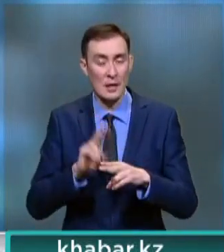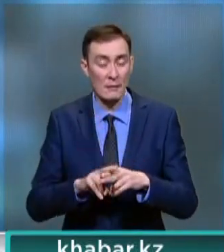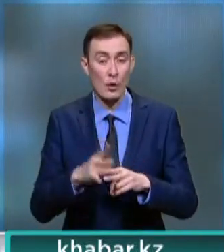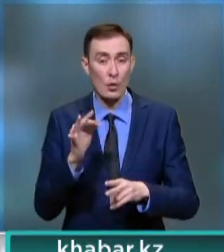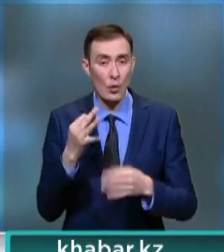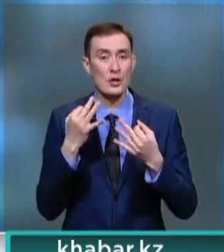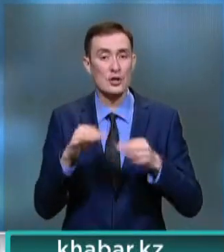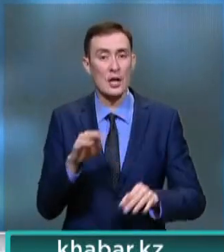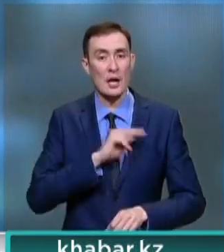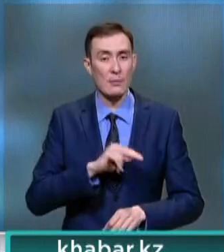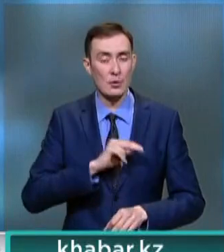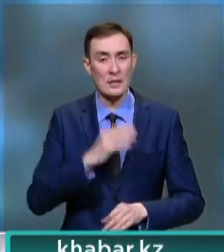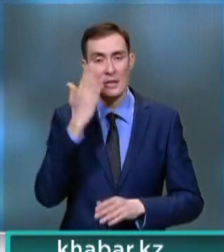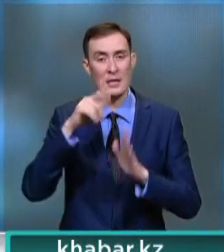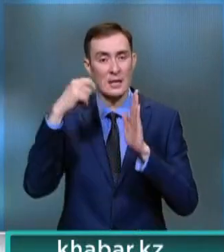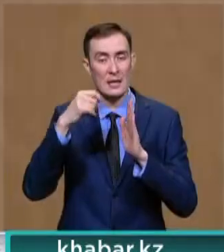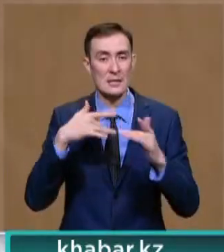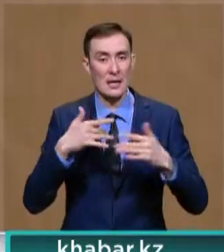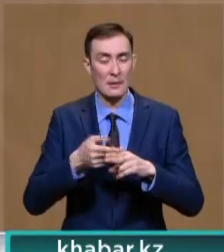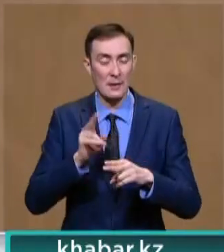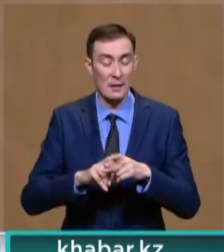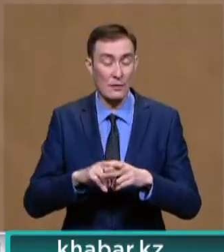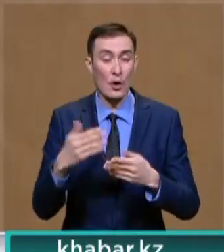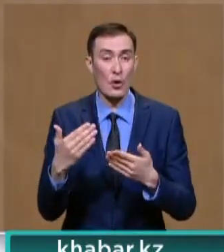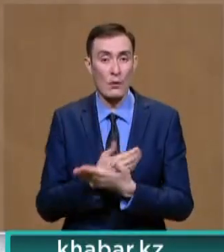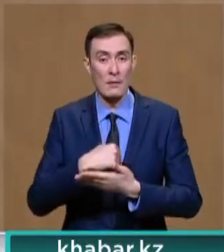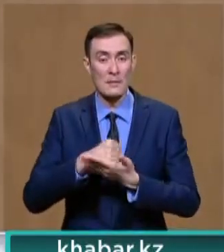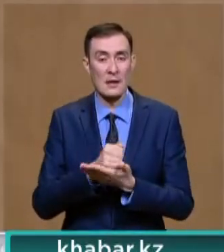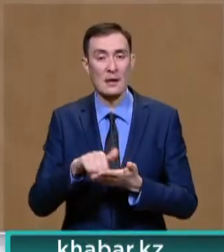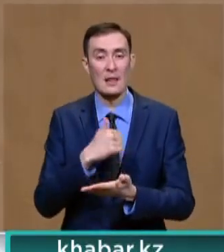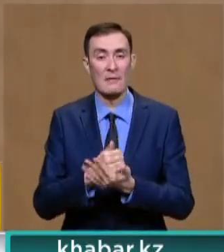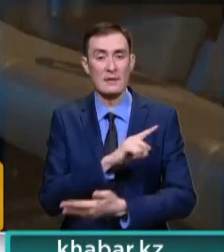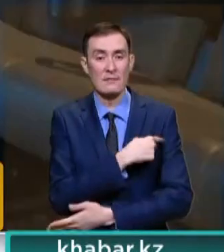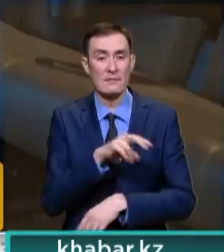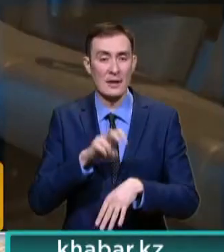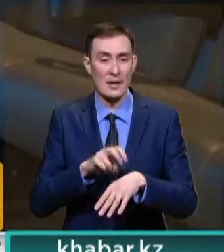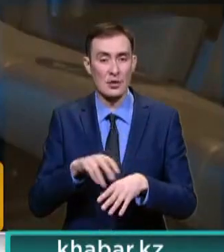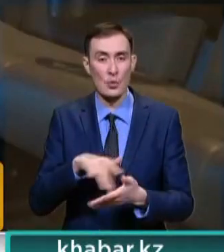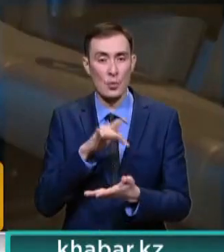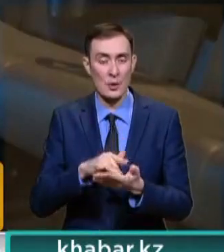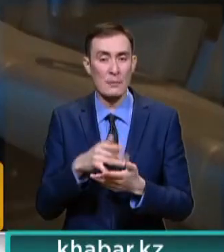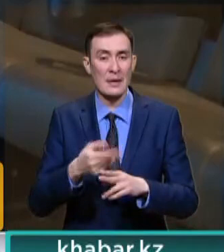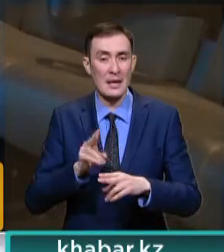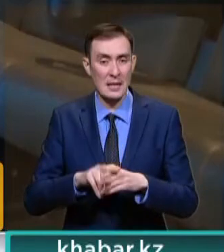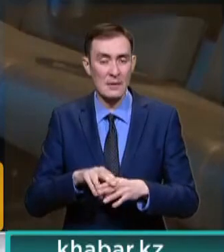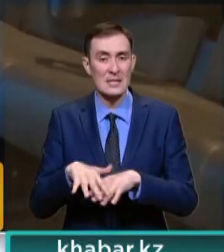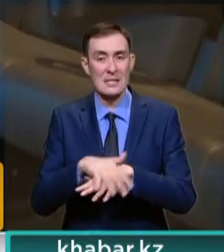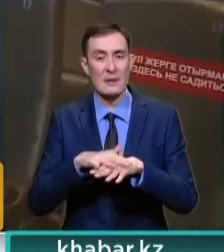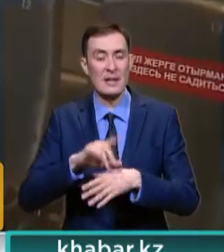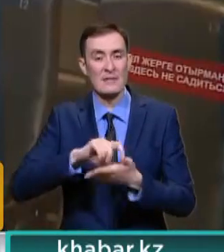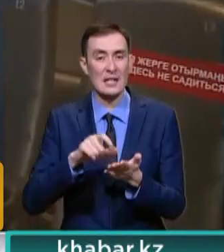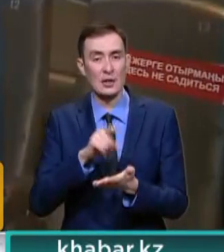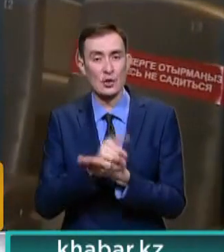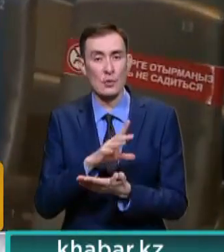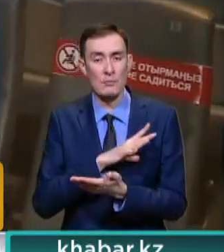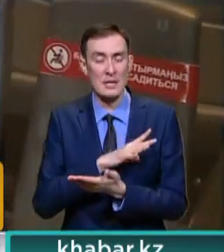Однако разрешили работать кинотеатрам. Новое постановление подписал главный санитарный врач мегаполиса. При этом заполняемость в залах